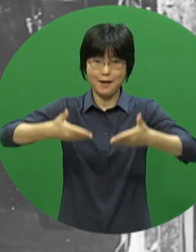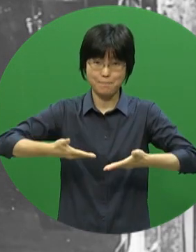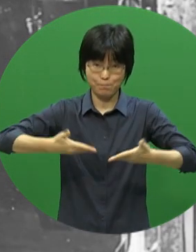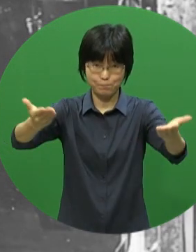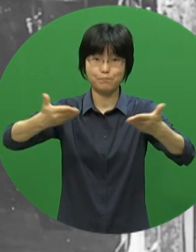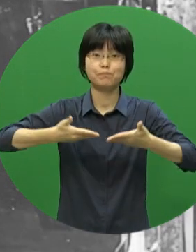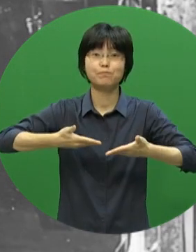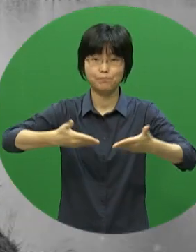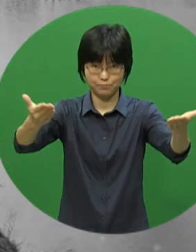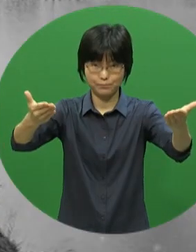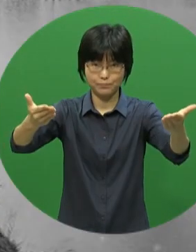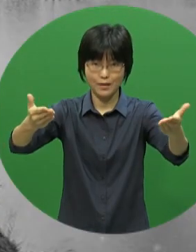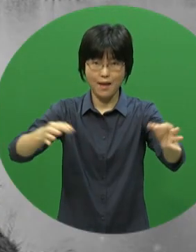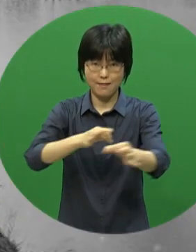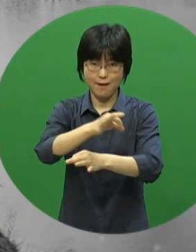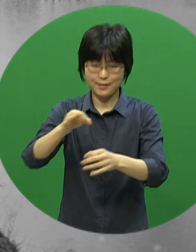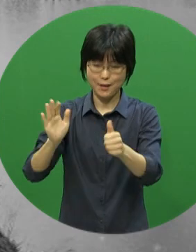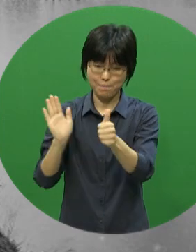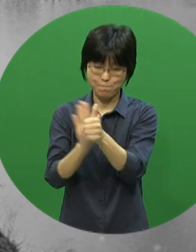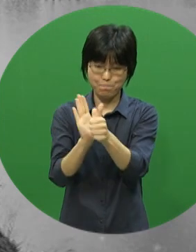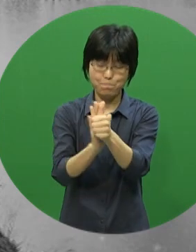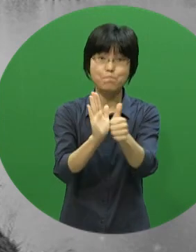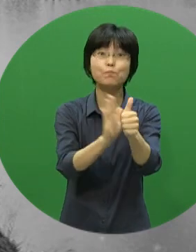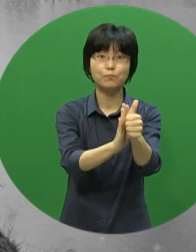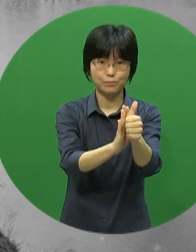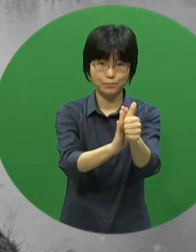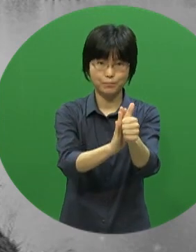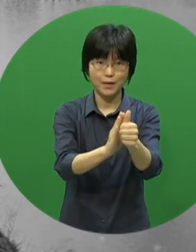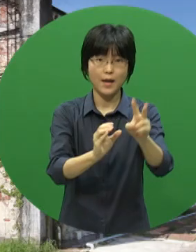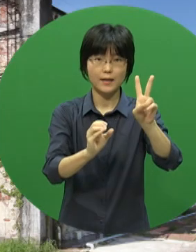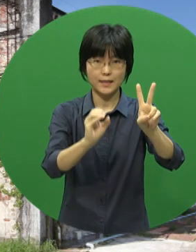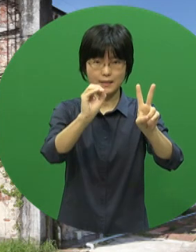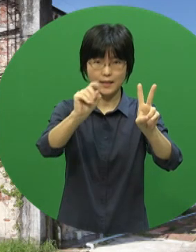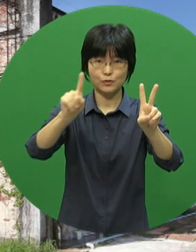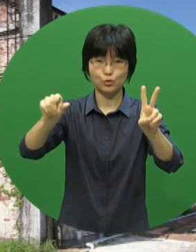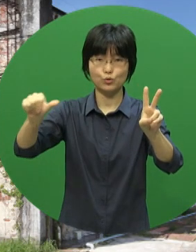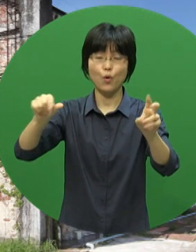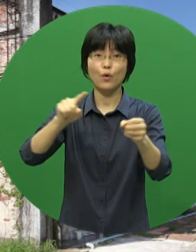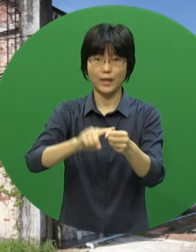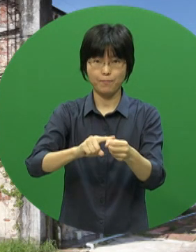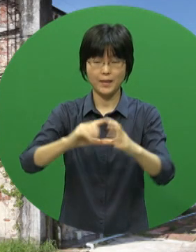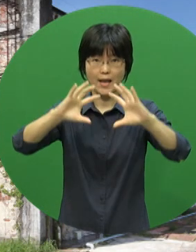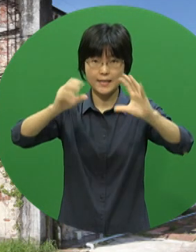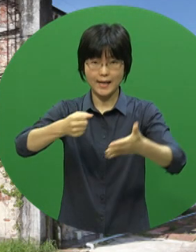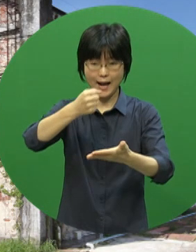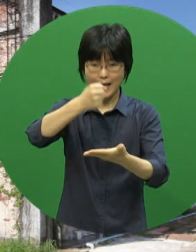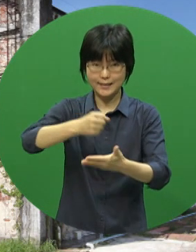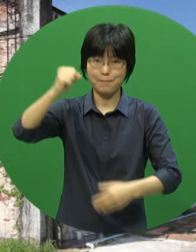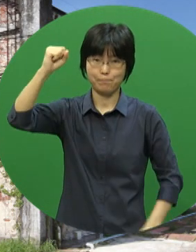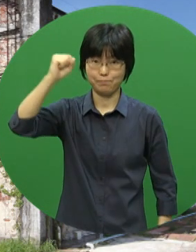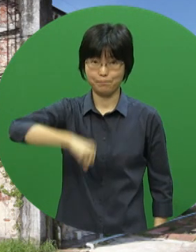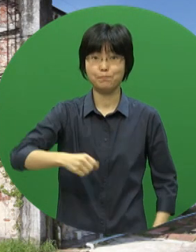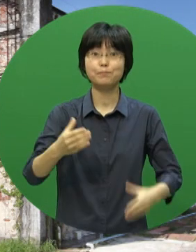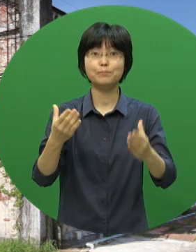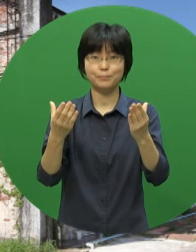量の鉄を供給し、日本の近代化を牽引したとして2015年に登録されました。